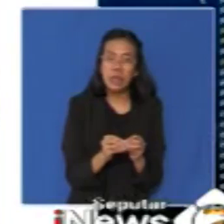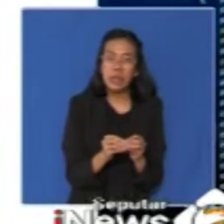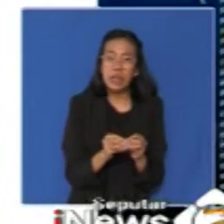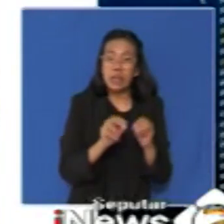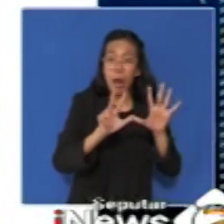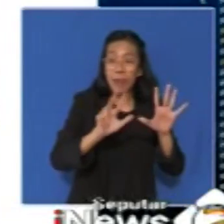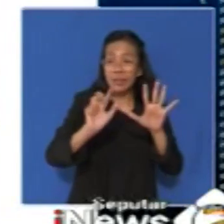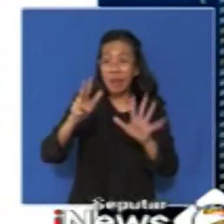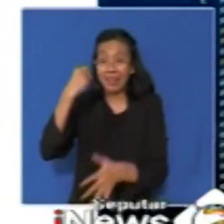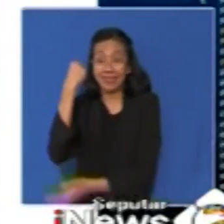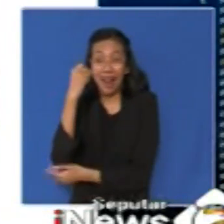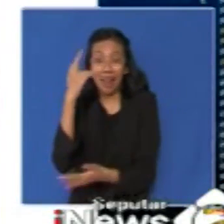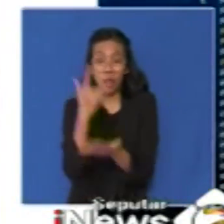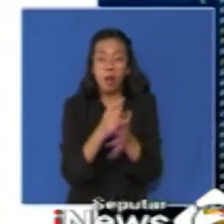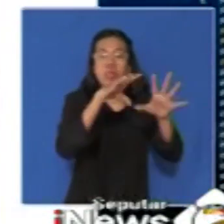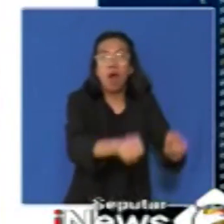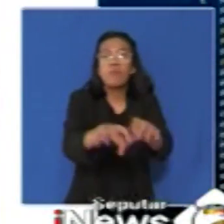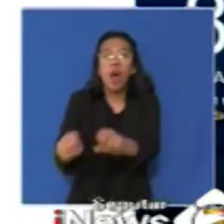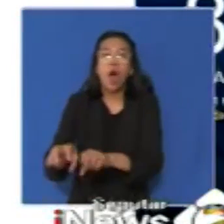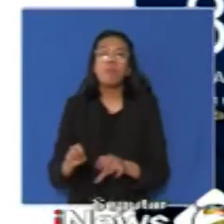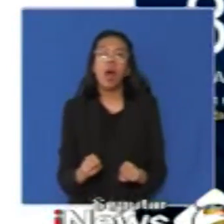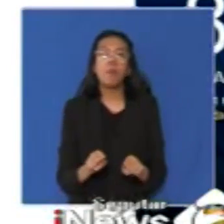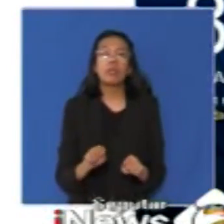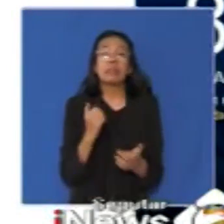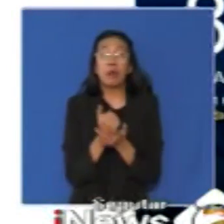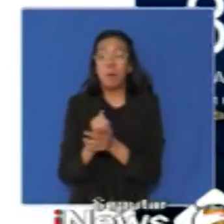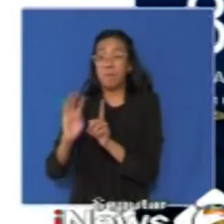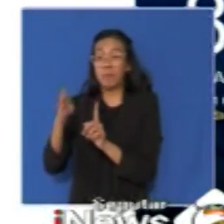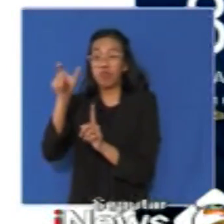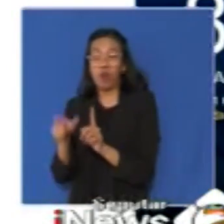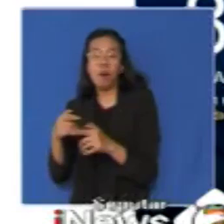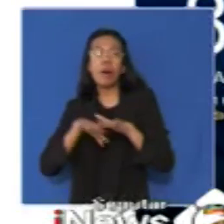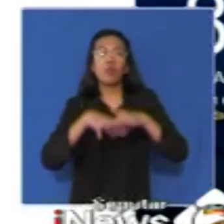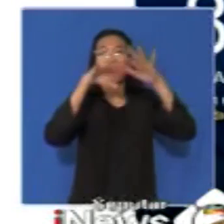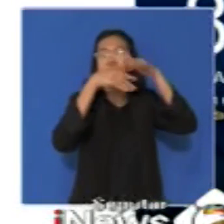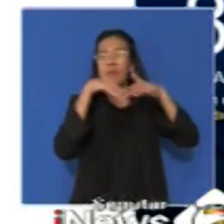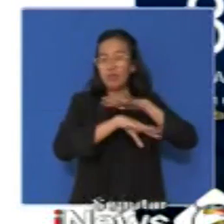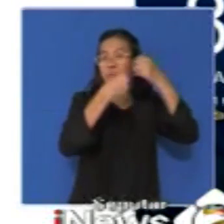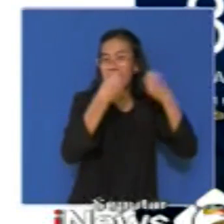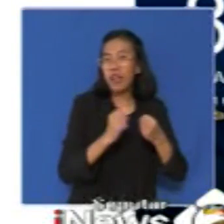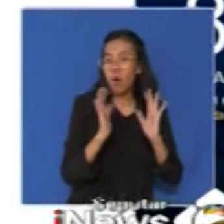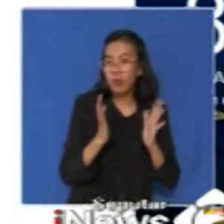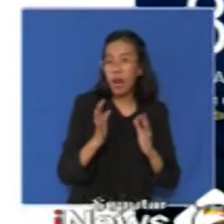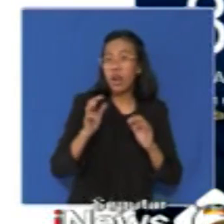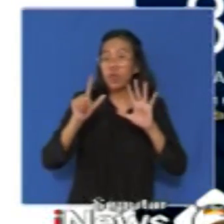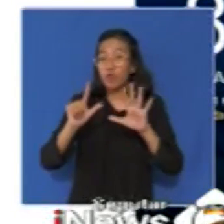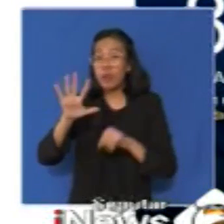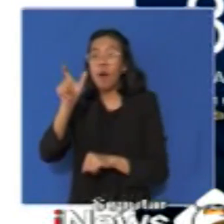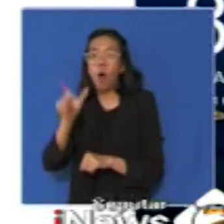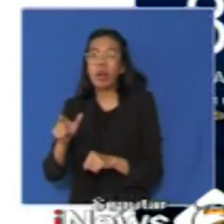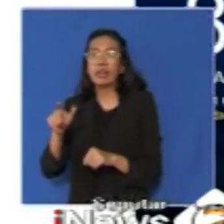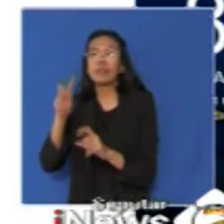tersangka yang terdiri dari 14 sudah ditahan dan 75 sedang diproses